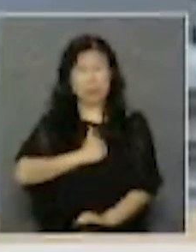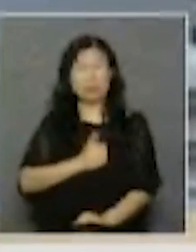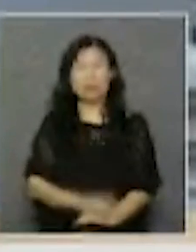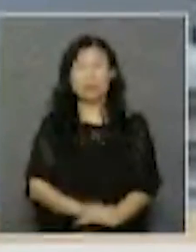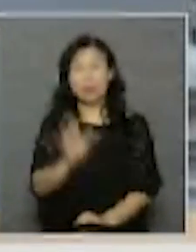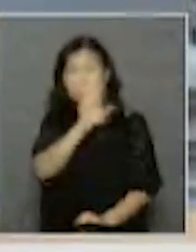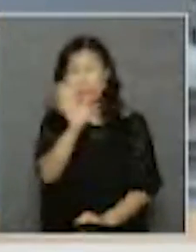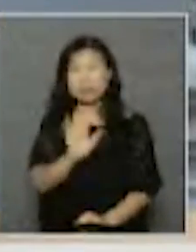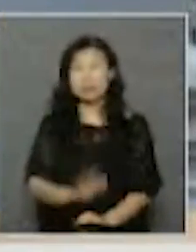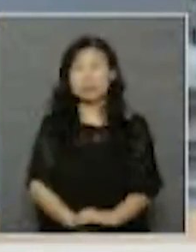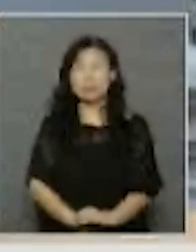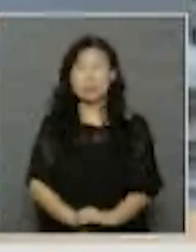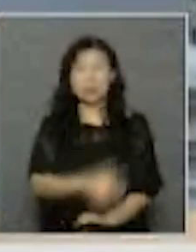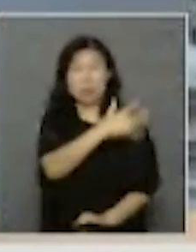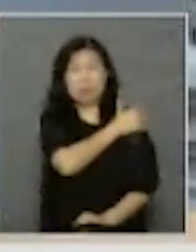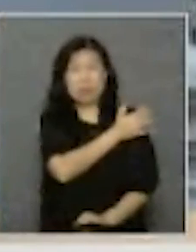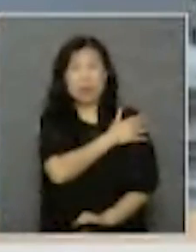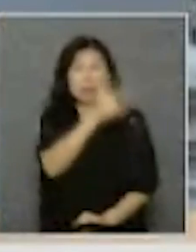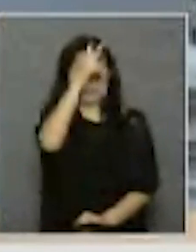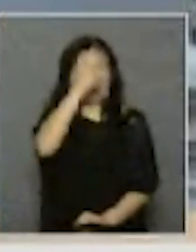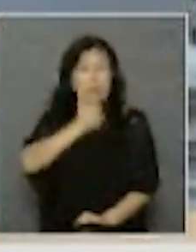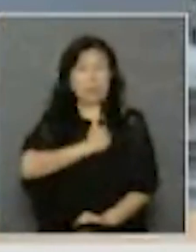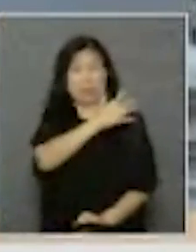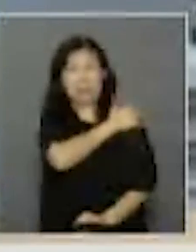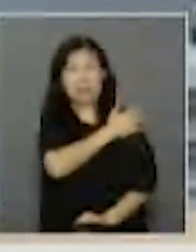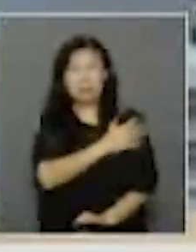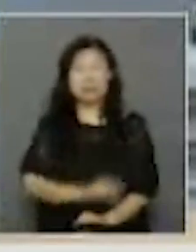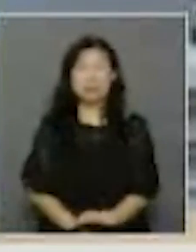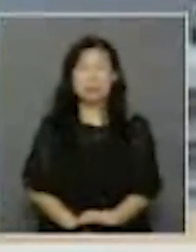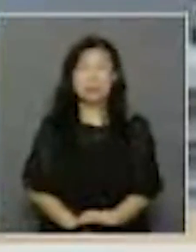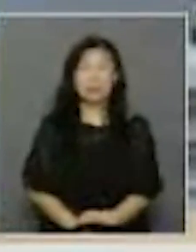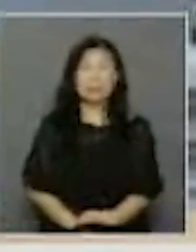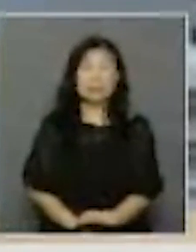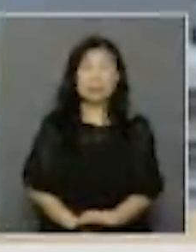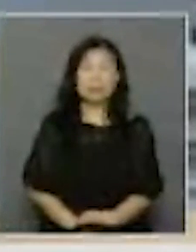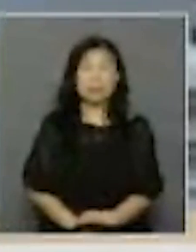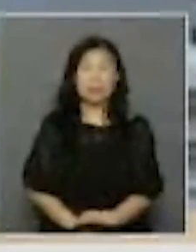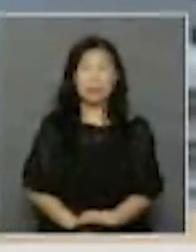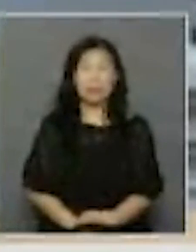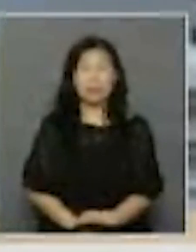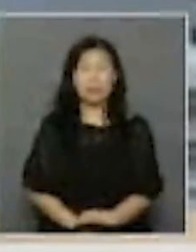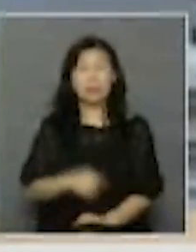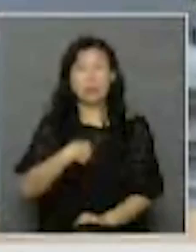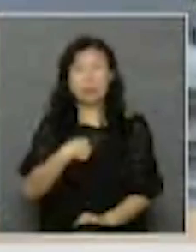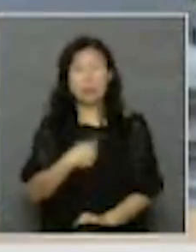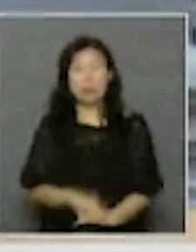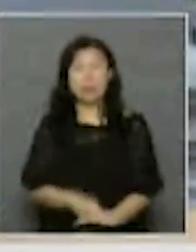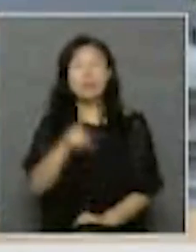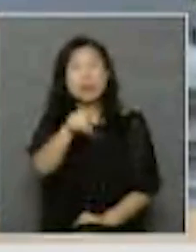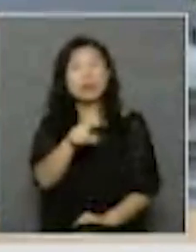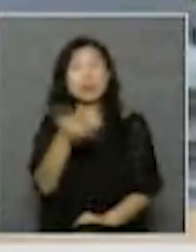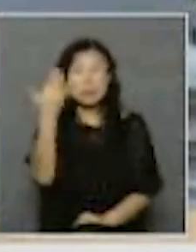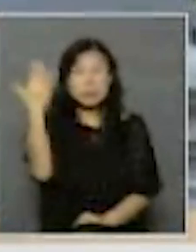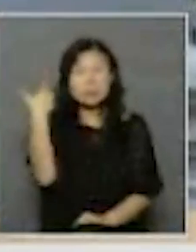係問責官員嚟噶嘛。佢嗱 ，Ida 就係、 是、阿梁議員，我 咁我而家喂哥，咁佢以